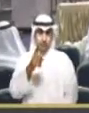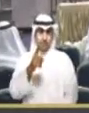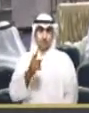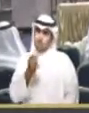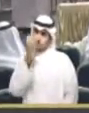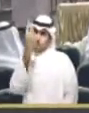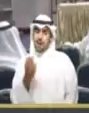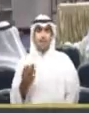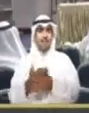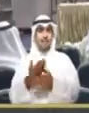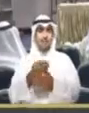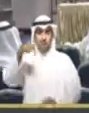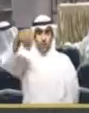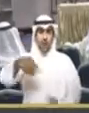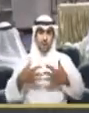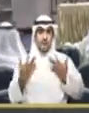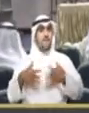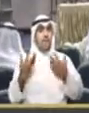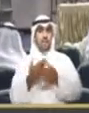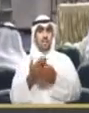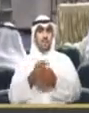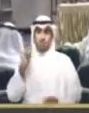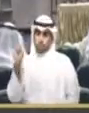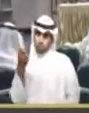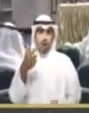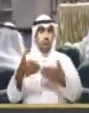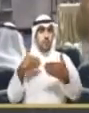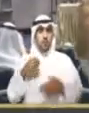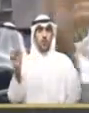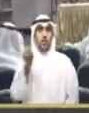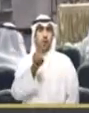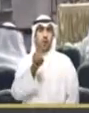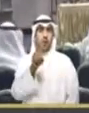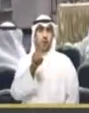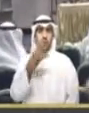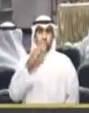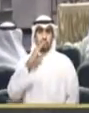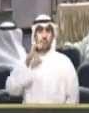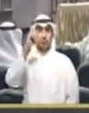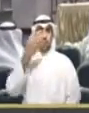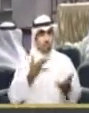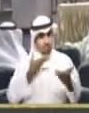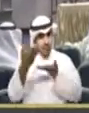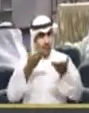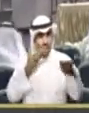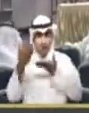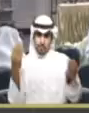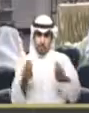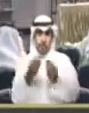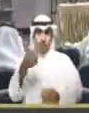سعيد ونفتخر فيه ان قدرنا نوصل لهذه المرحله، وان قمنا نتعامل مع حكومه